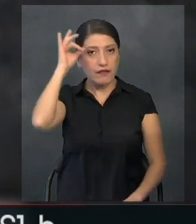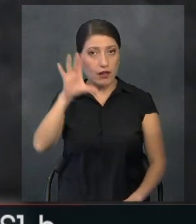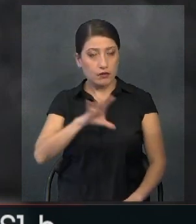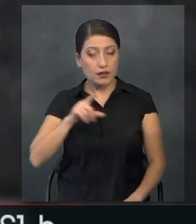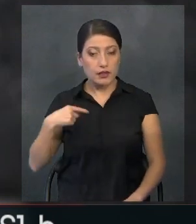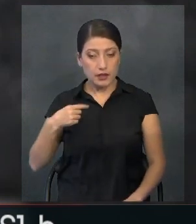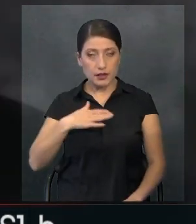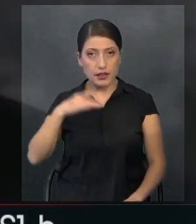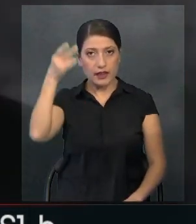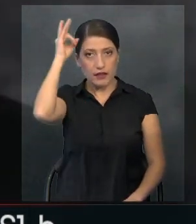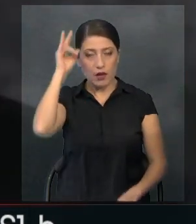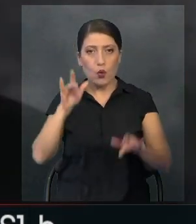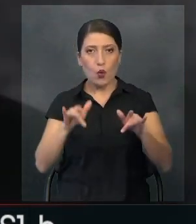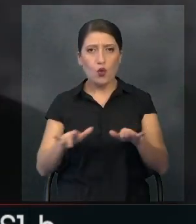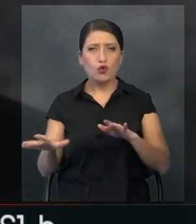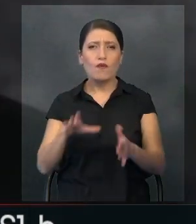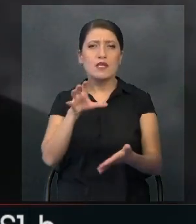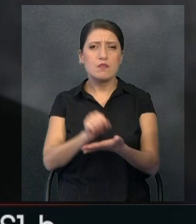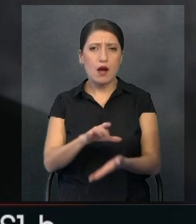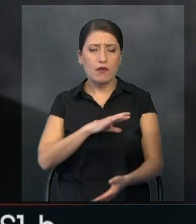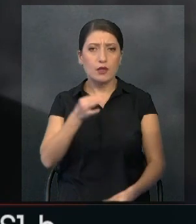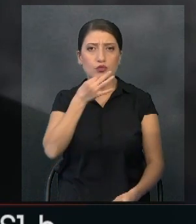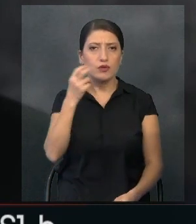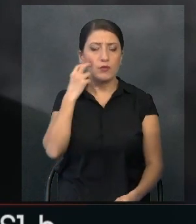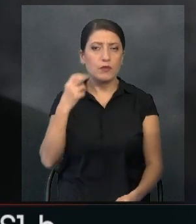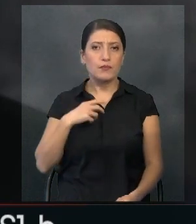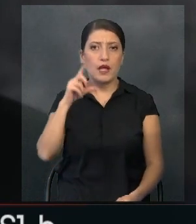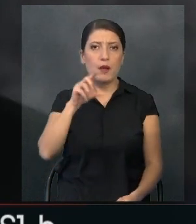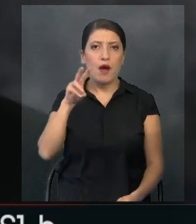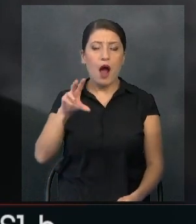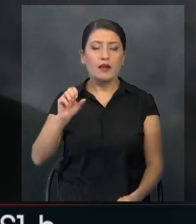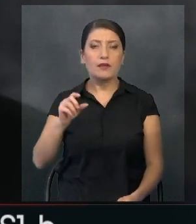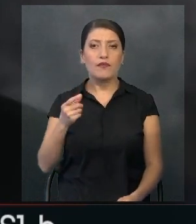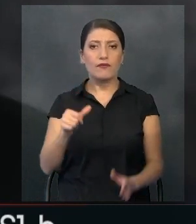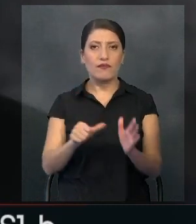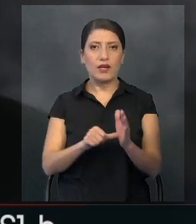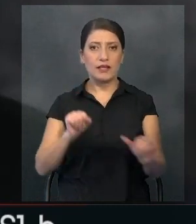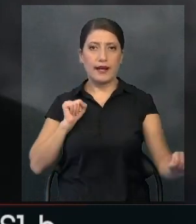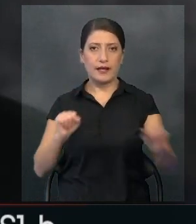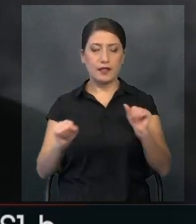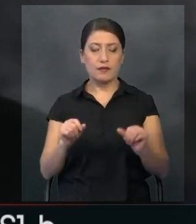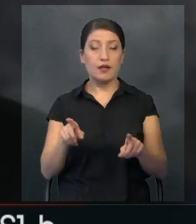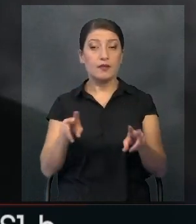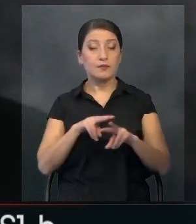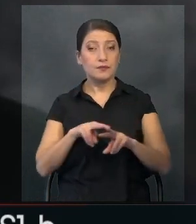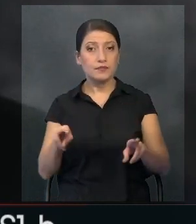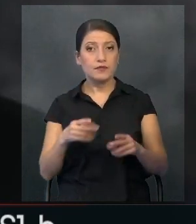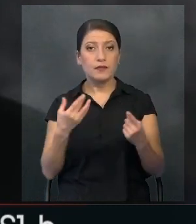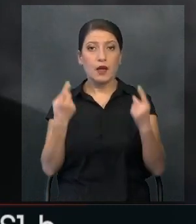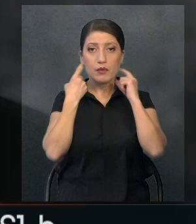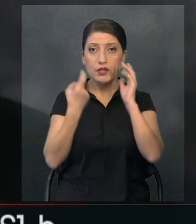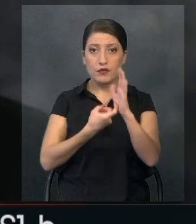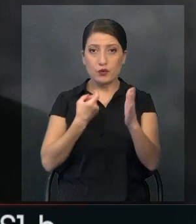էլ դիվանագիտական գործունեությամբ է զբաղվել մինչև բրիտանական MI6-ի ղեկավար դառնալը, անգամ դրան զուգահեռ ըստ որոշ